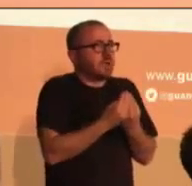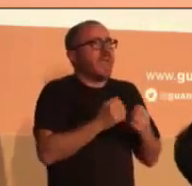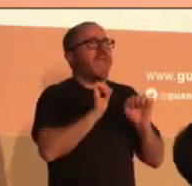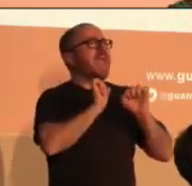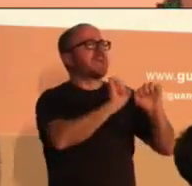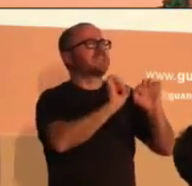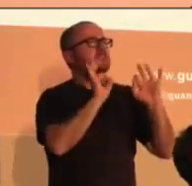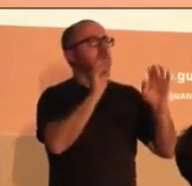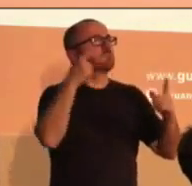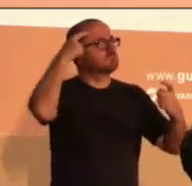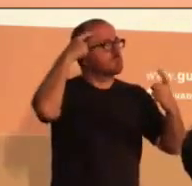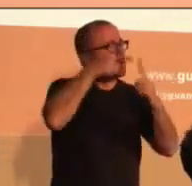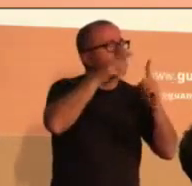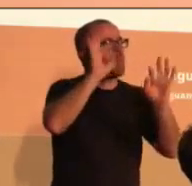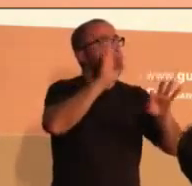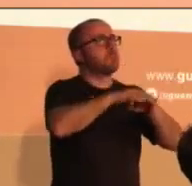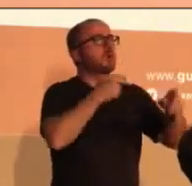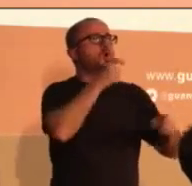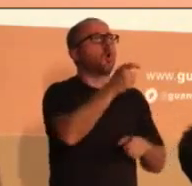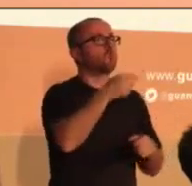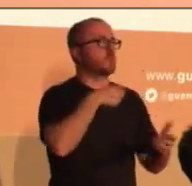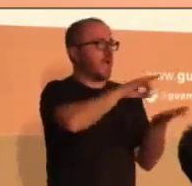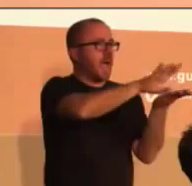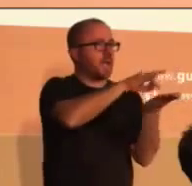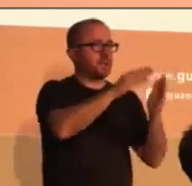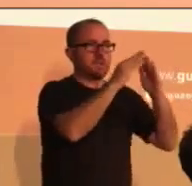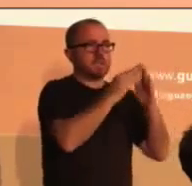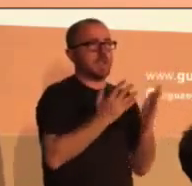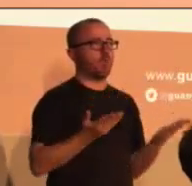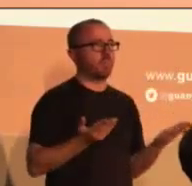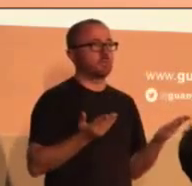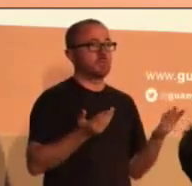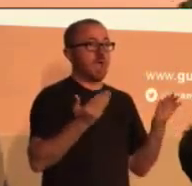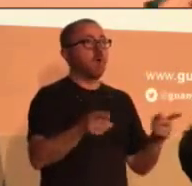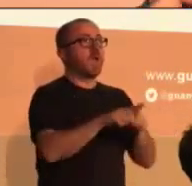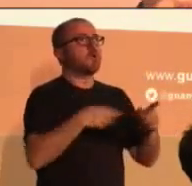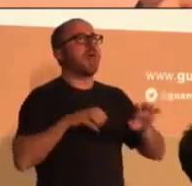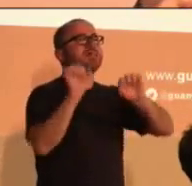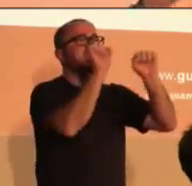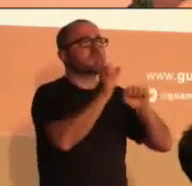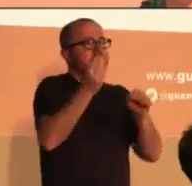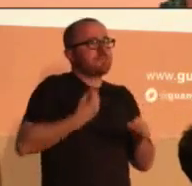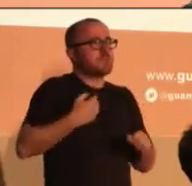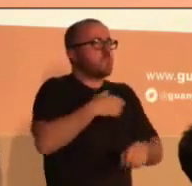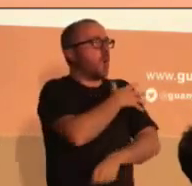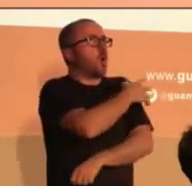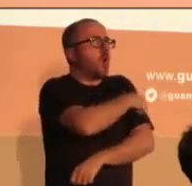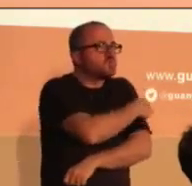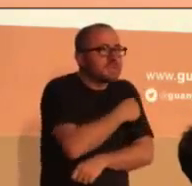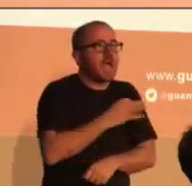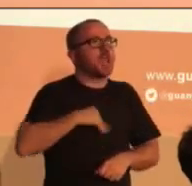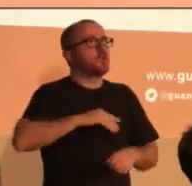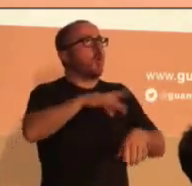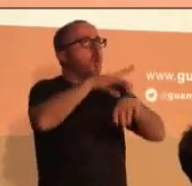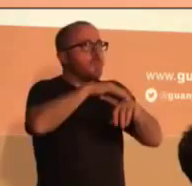les retallades, per defensar les nostres escoles i les nostres universitats, per defensar els nostres CAPs i els nostres hospitals. La confluència ja l'estem